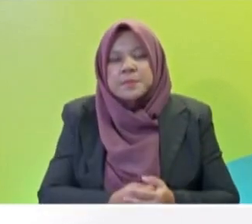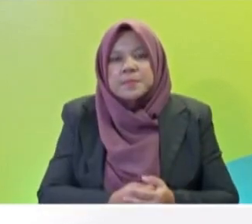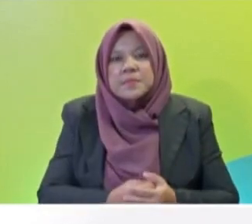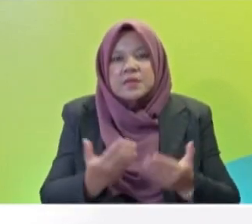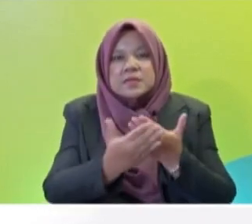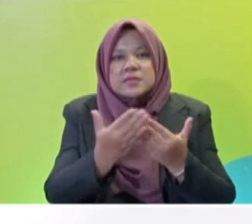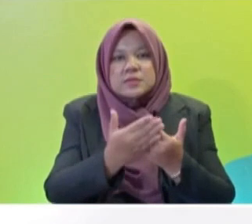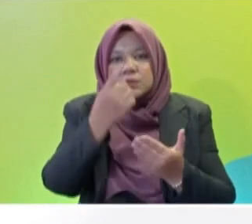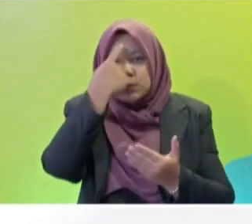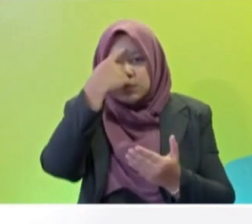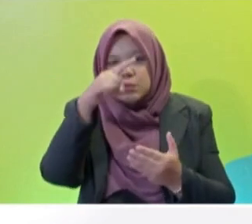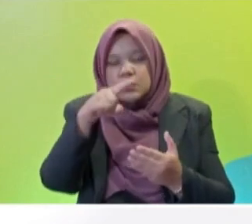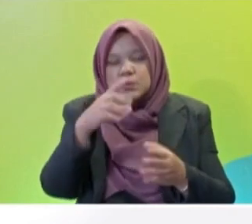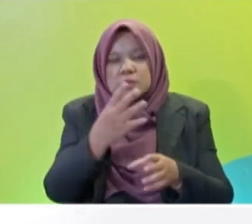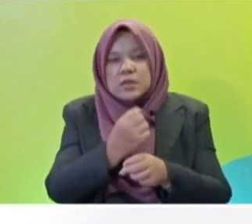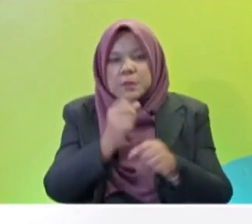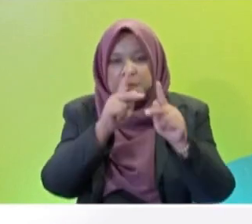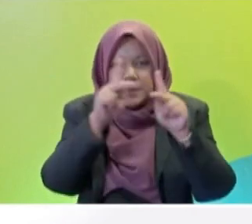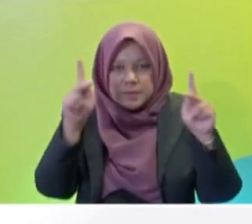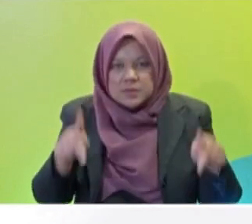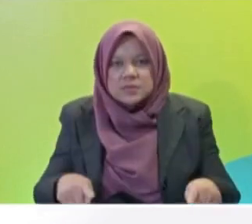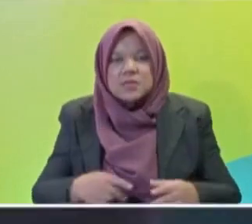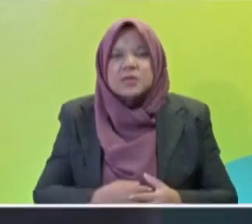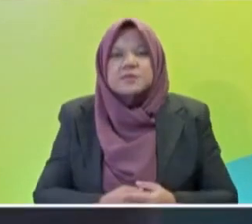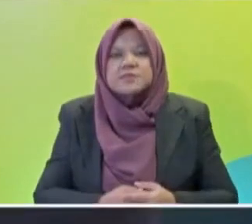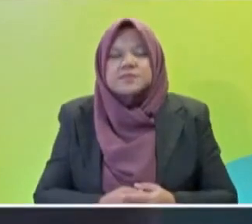senang untuk jawab dalam pemeriksaan oke